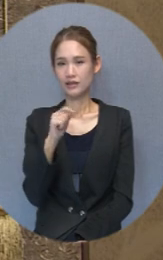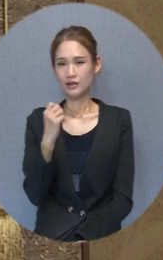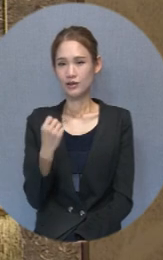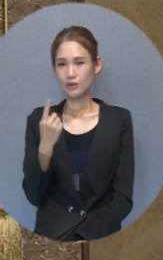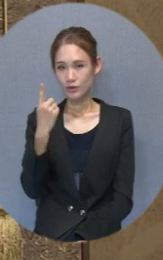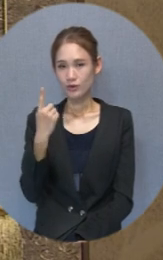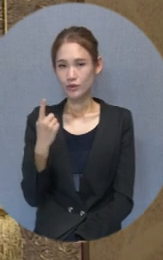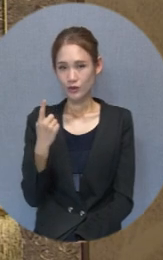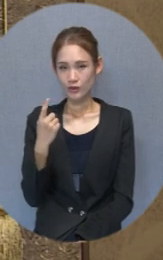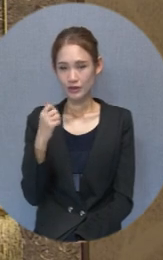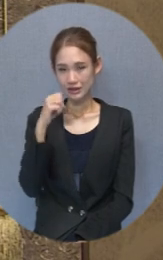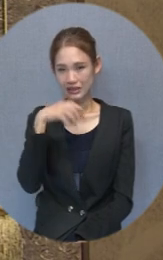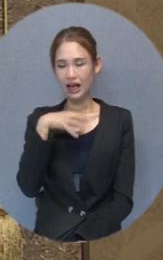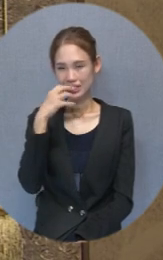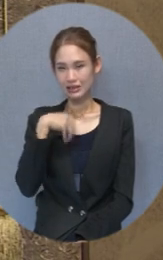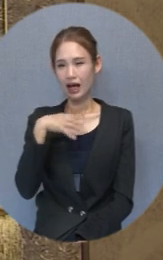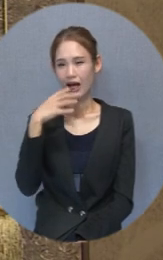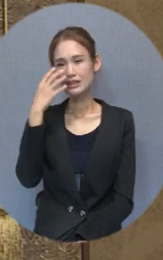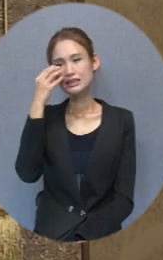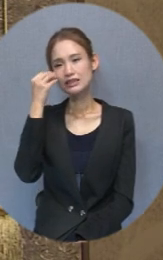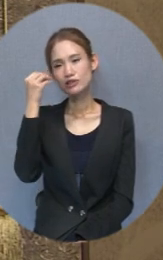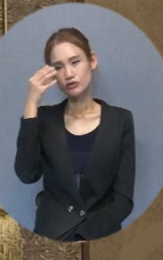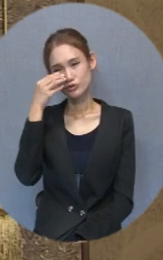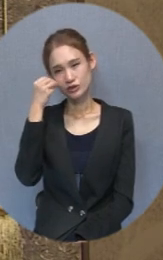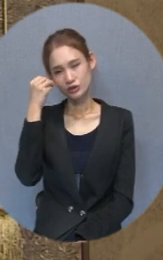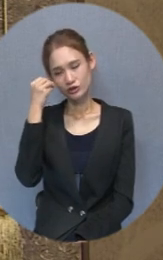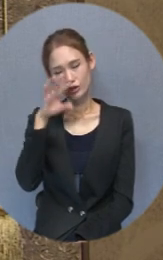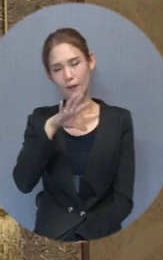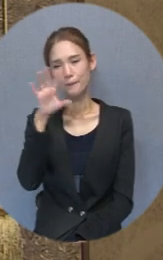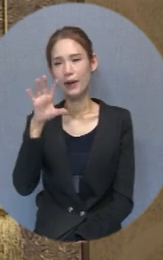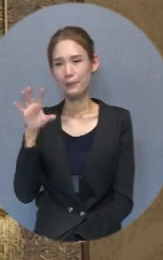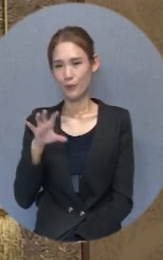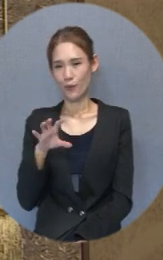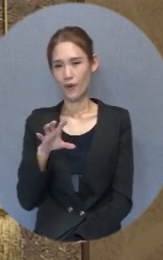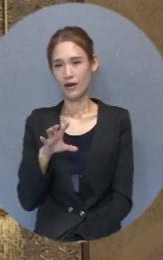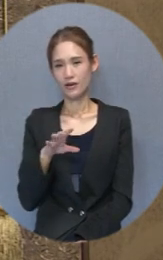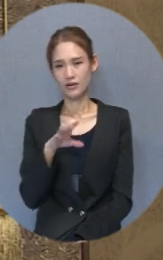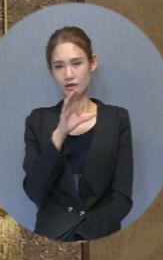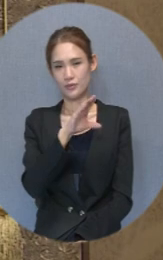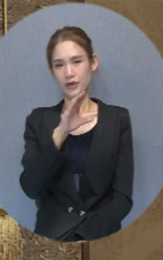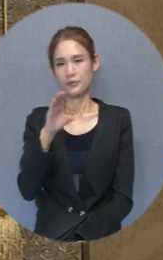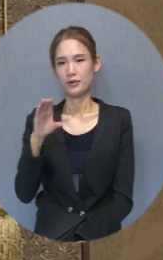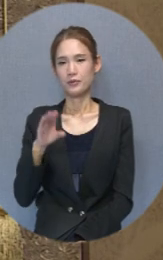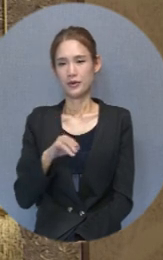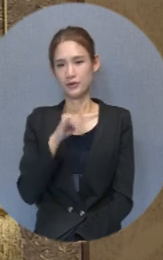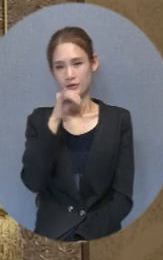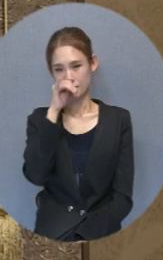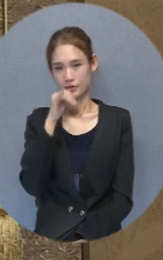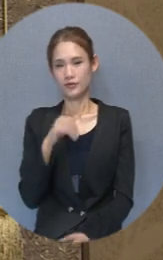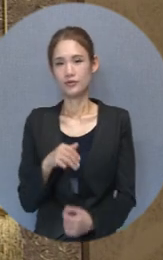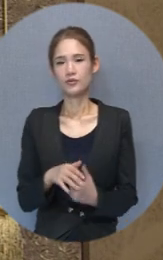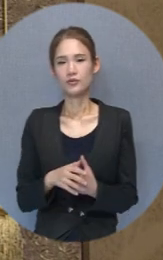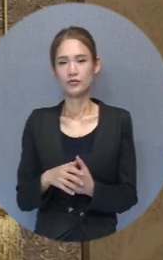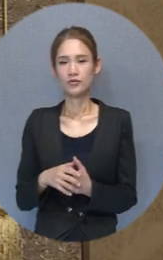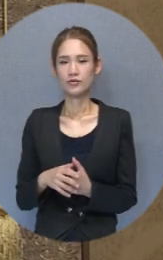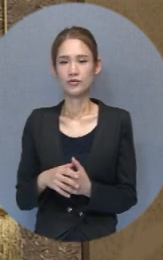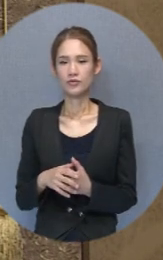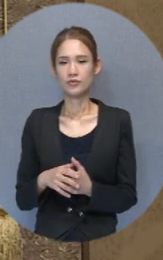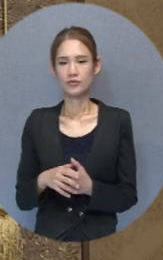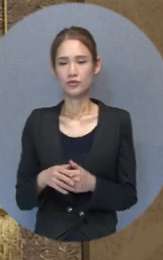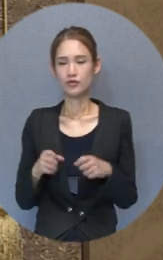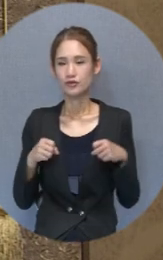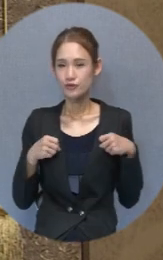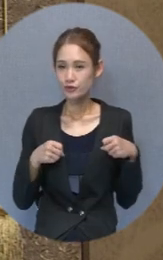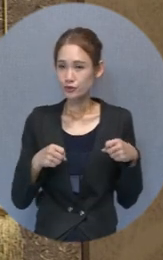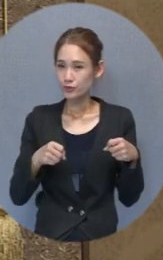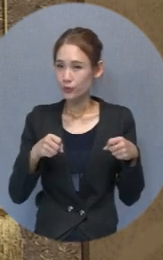계기로 익숙해져라고 이제 반복해서 만질 수 있게끔 네 그리고 뭐 유모차를 많이